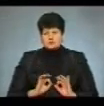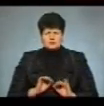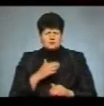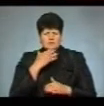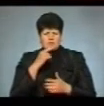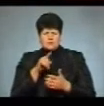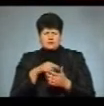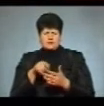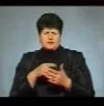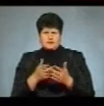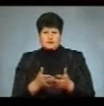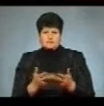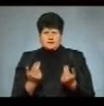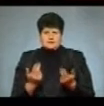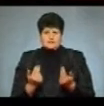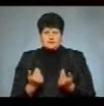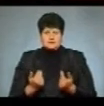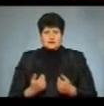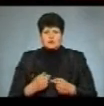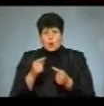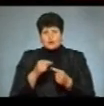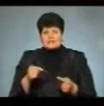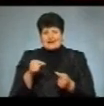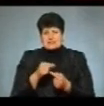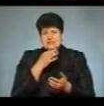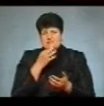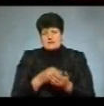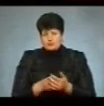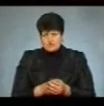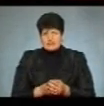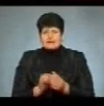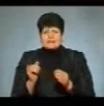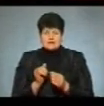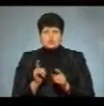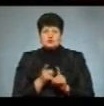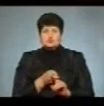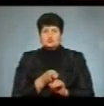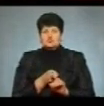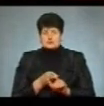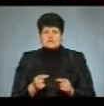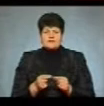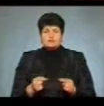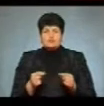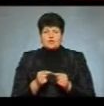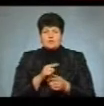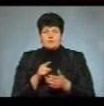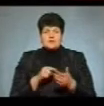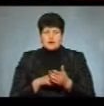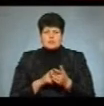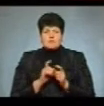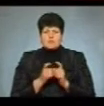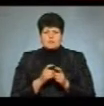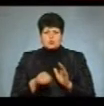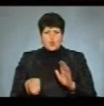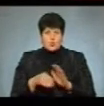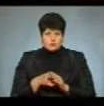головою СБУ, звичайно, так. Тобто конкретні відповіді. І те, що стосується, відповідно, питання боротьби з корупцією. Так? Тому що